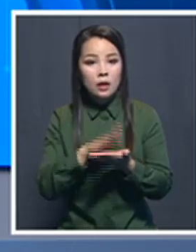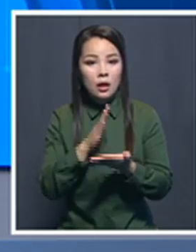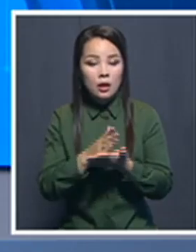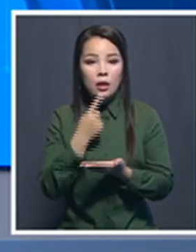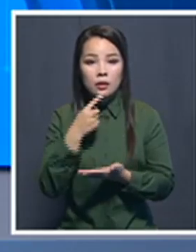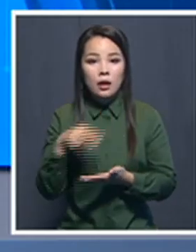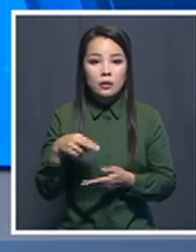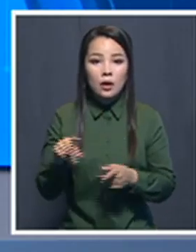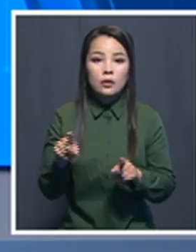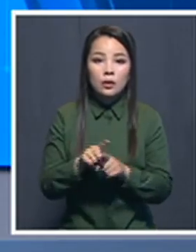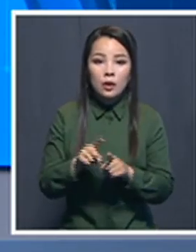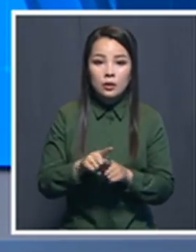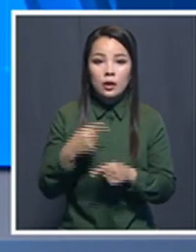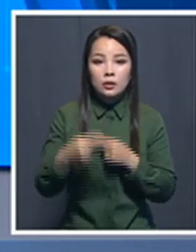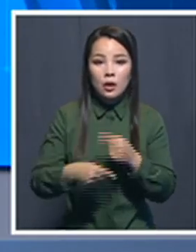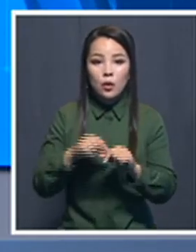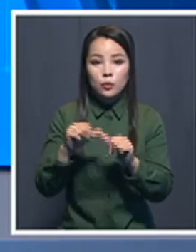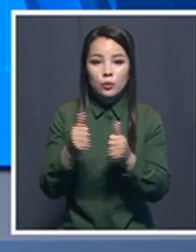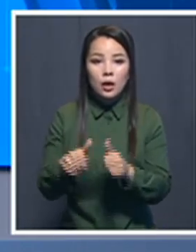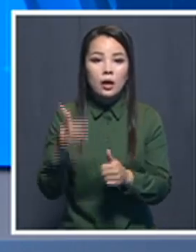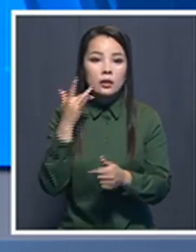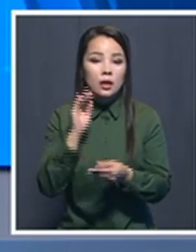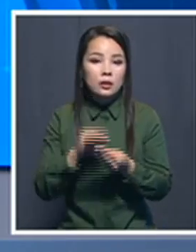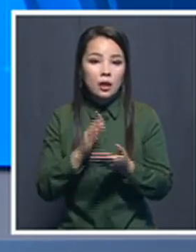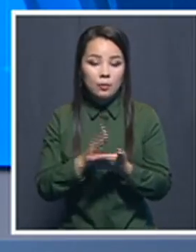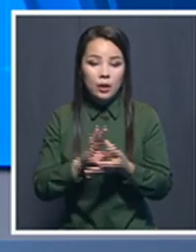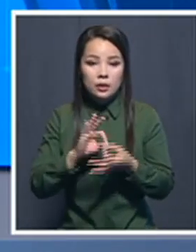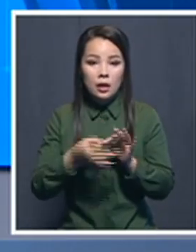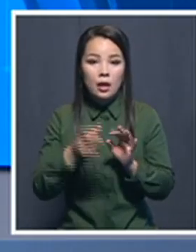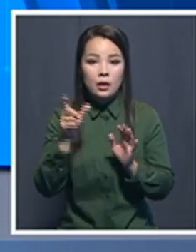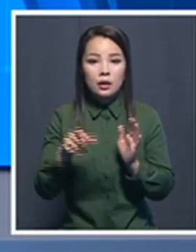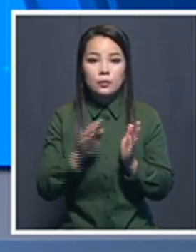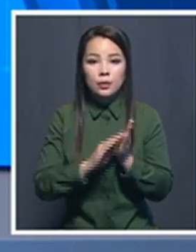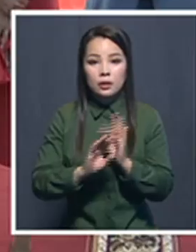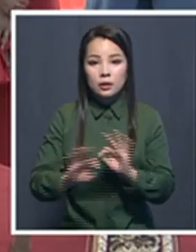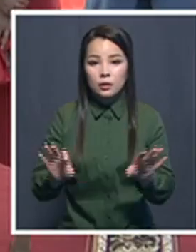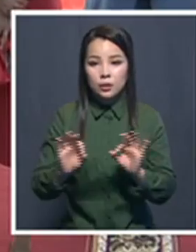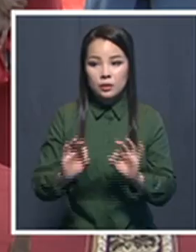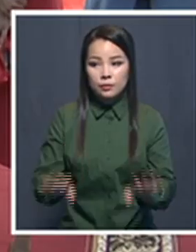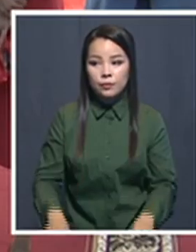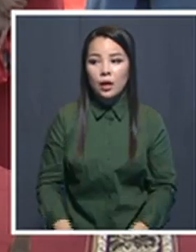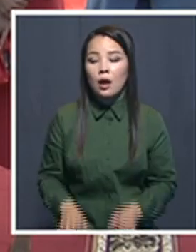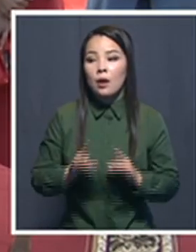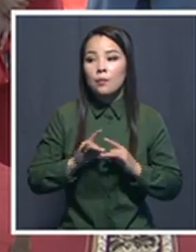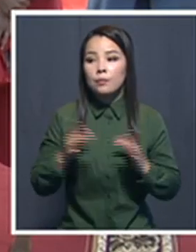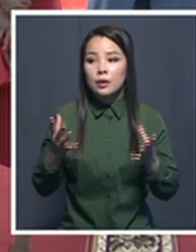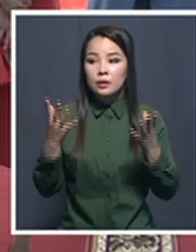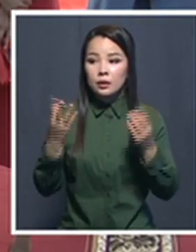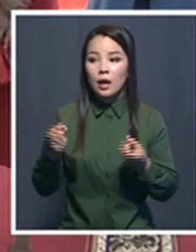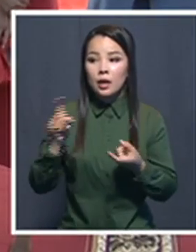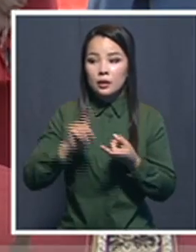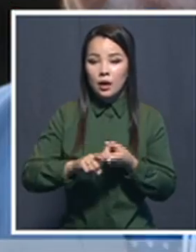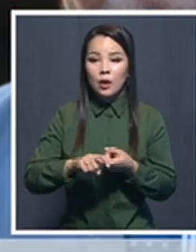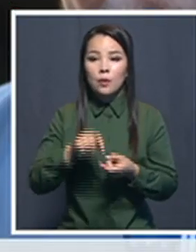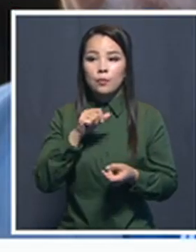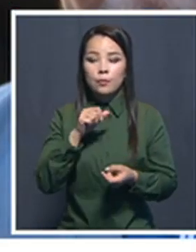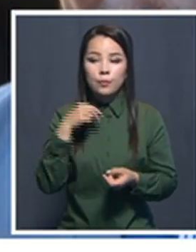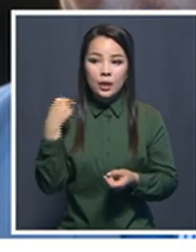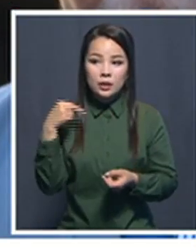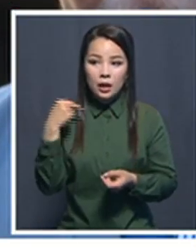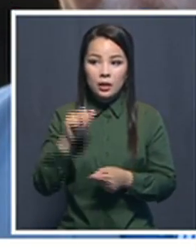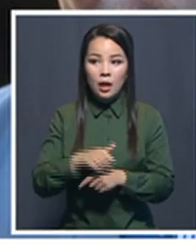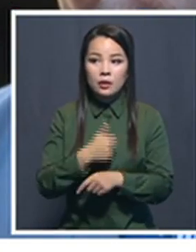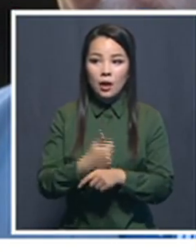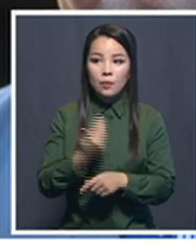мен тағылымды шаралар одайы ұйымдастырылып келеді. Тілші материалы. Мерейтойға орай өткен шараға президент әкімшілігі ішкі